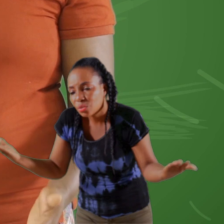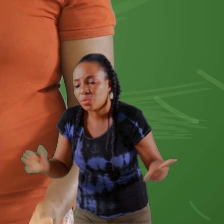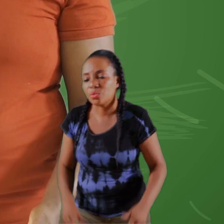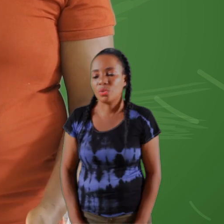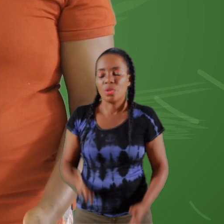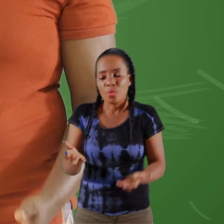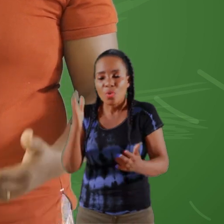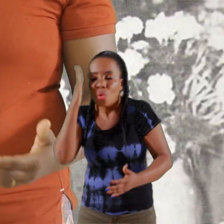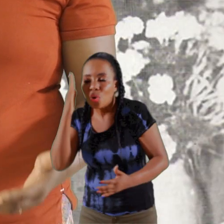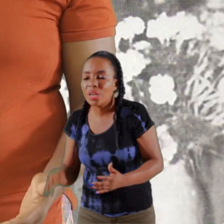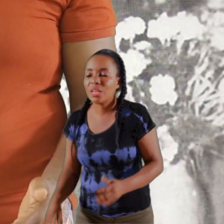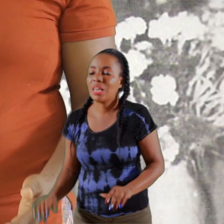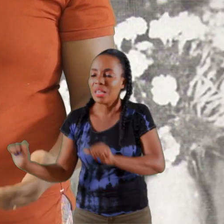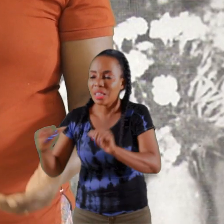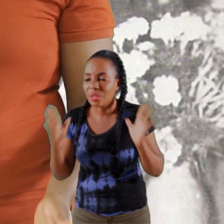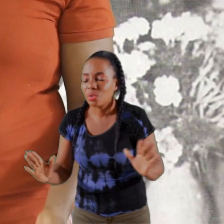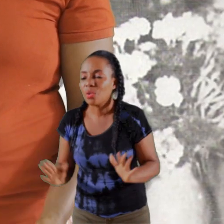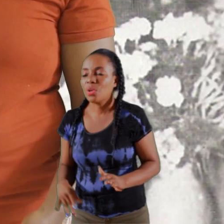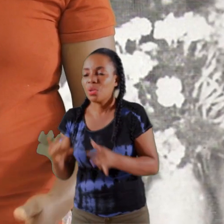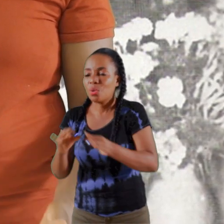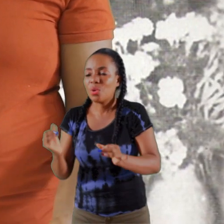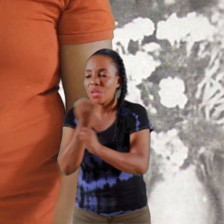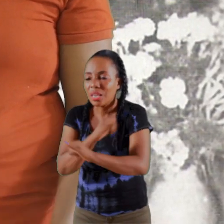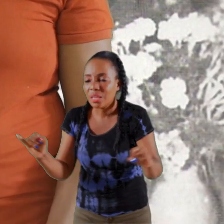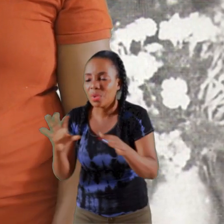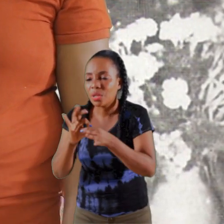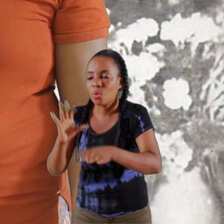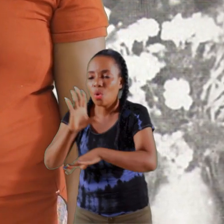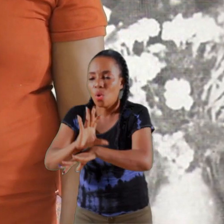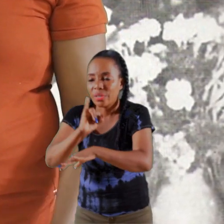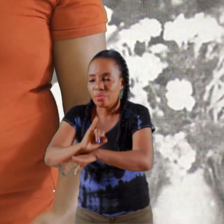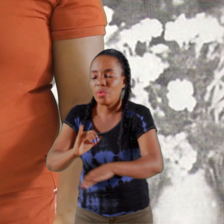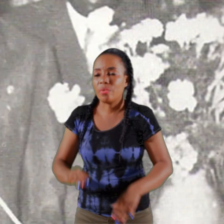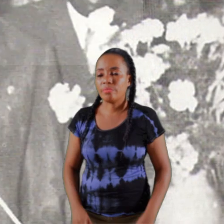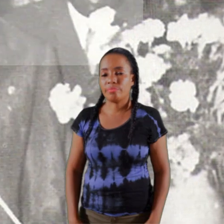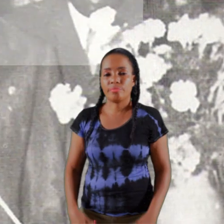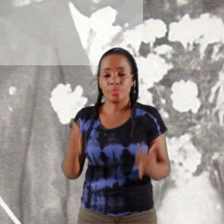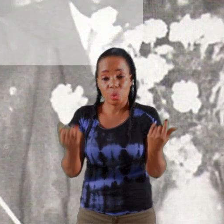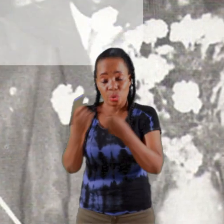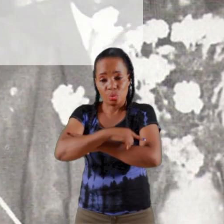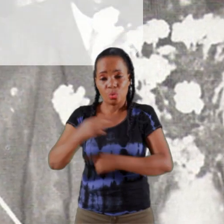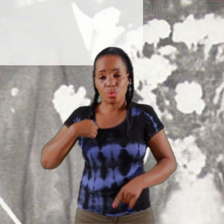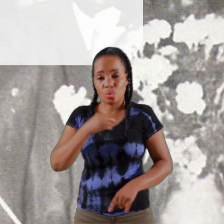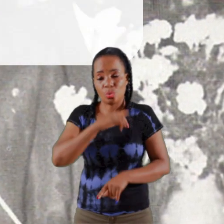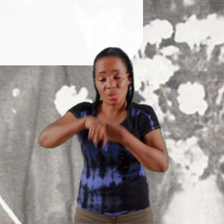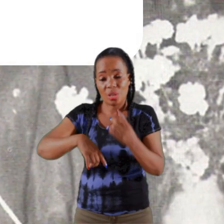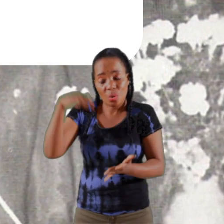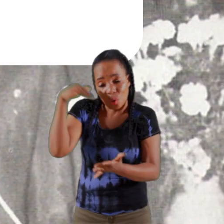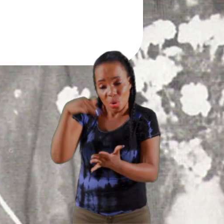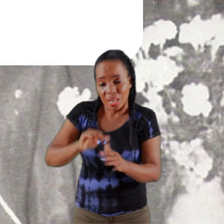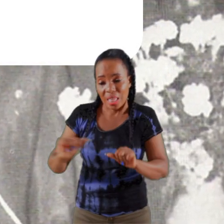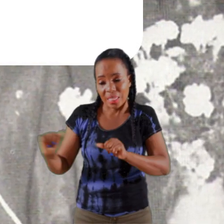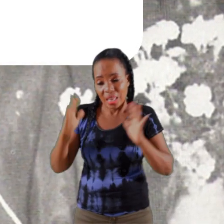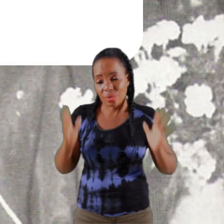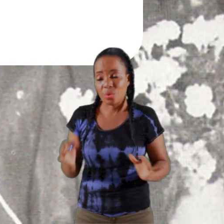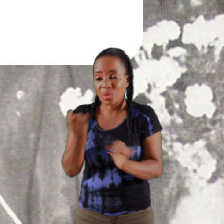veut identifier les acteurs de l'indépendance de la Côte d'Ivoire. Aujourd'hui, nous allons étudier les